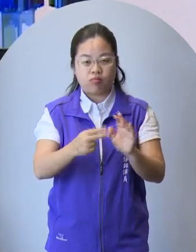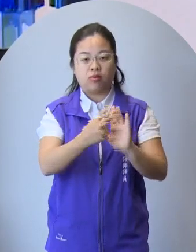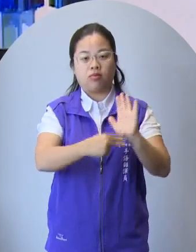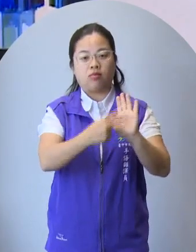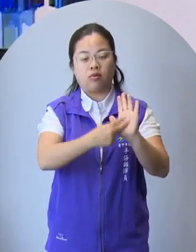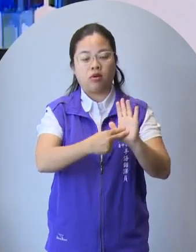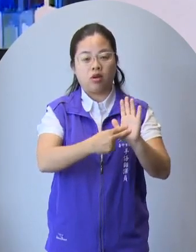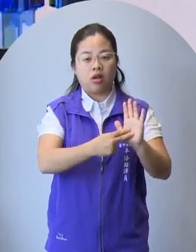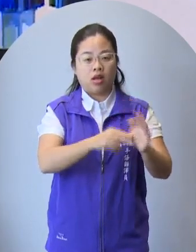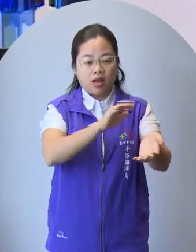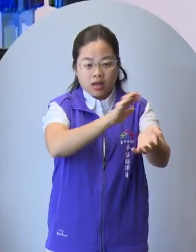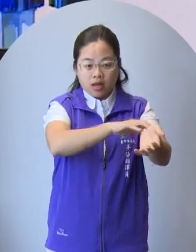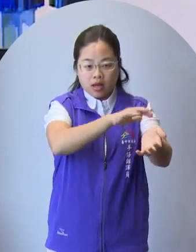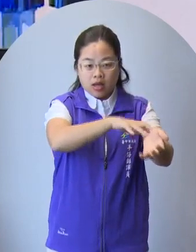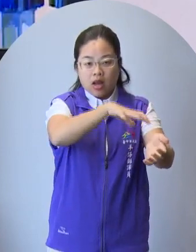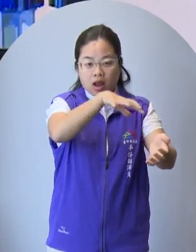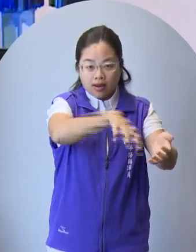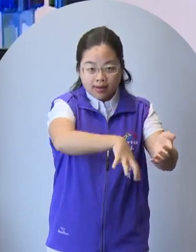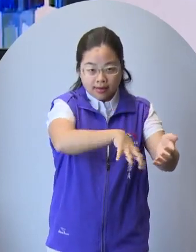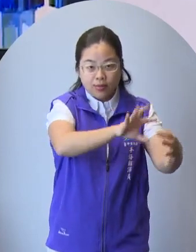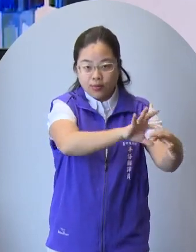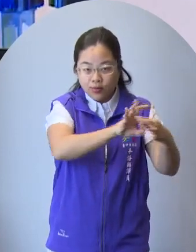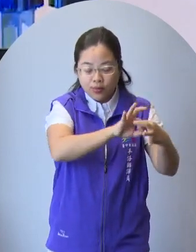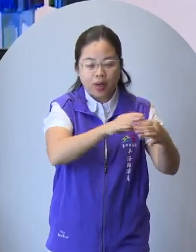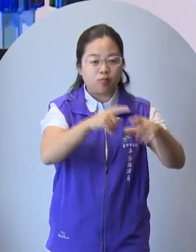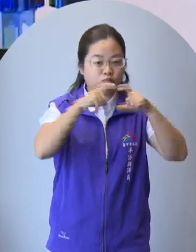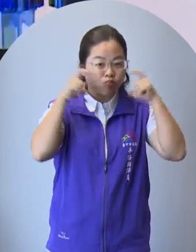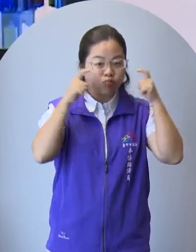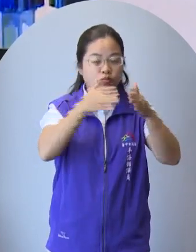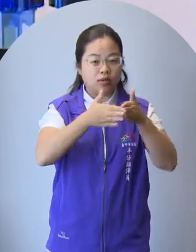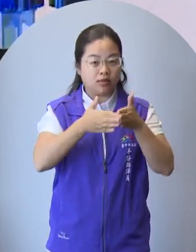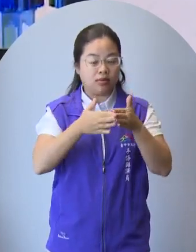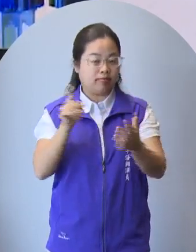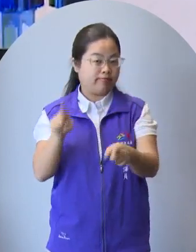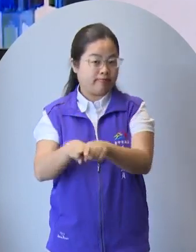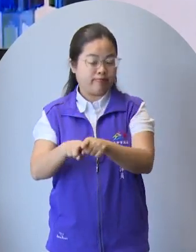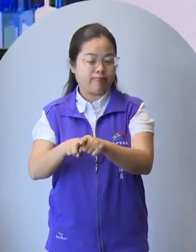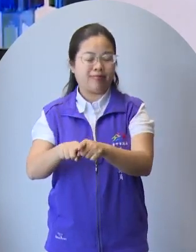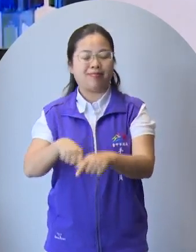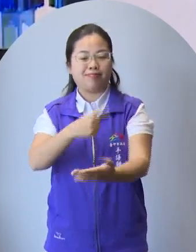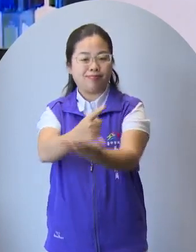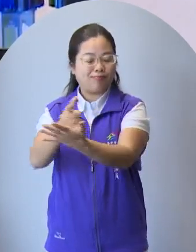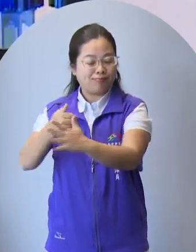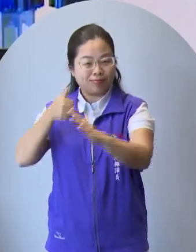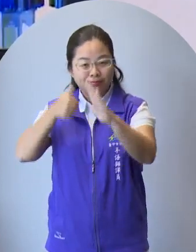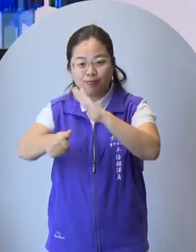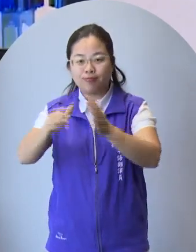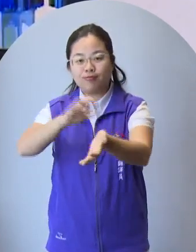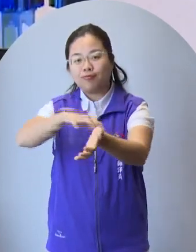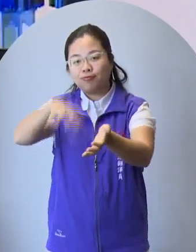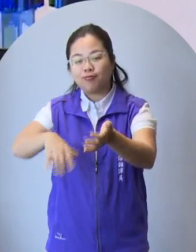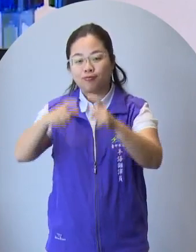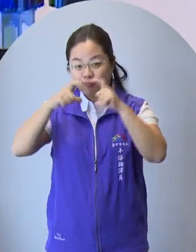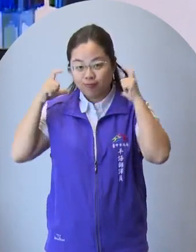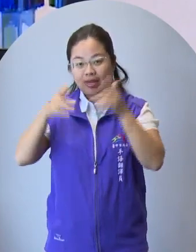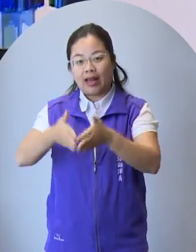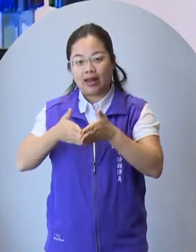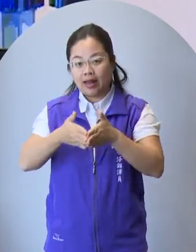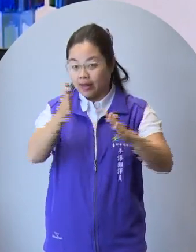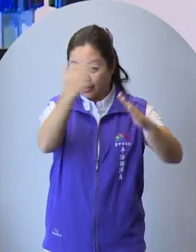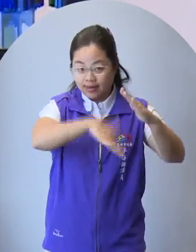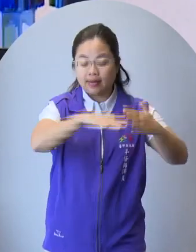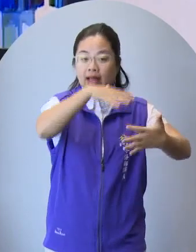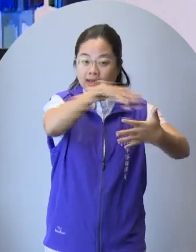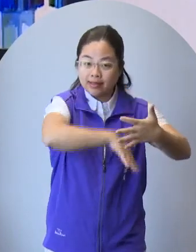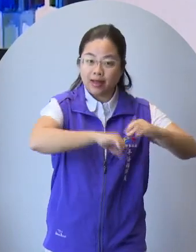域还是必须佩戴口罩，所以一般的民众进入诊所进入医院必须戴口罩，同样的在学